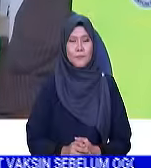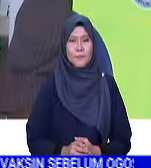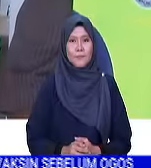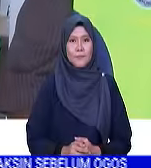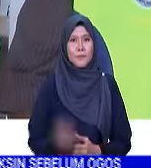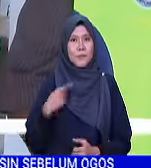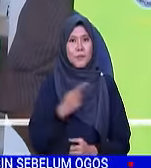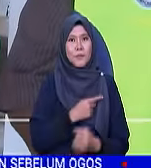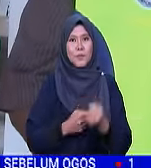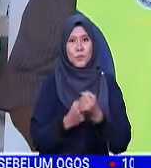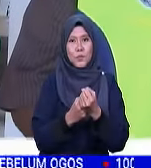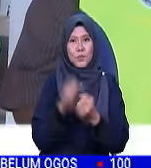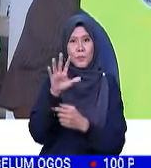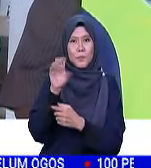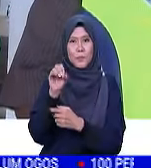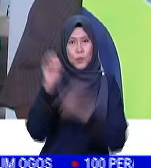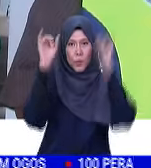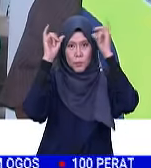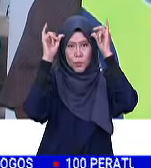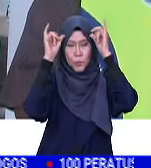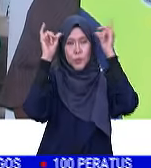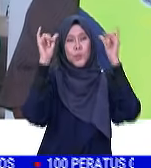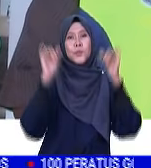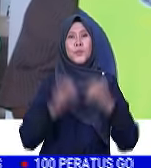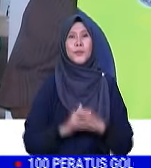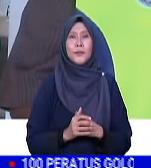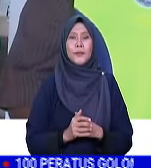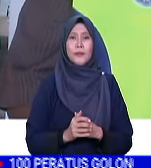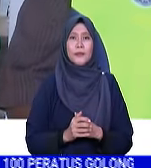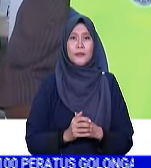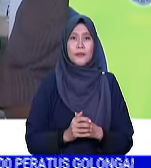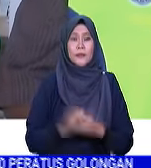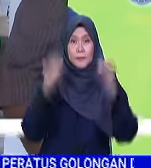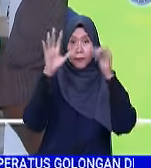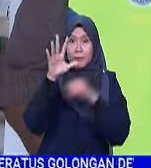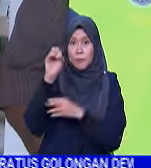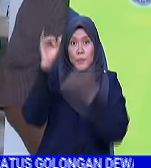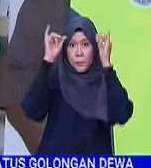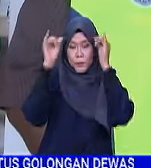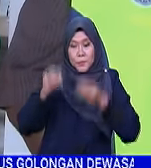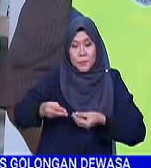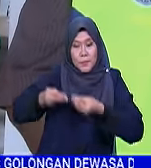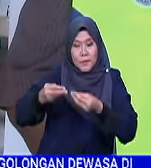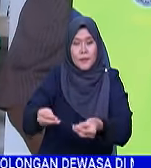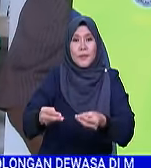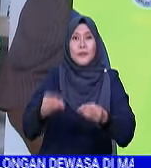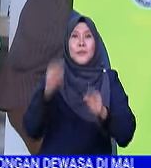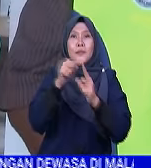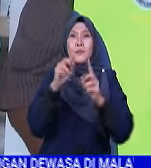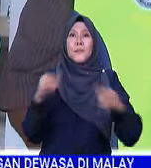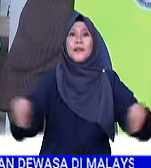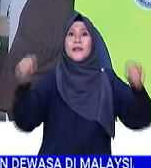Kita telah menyumbangkan sebanyak 50 ekor lembu kepada macam saya sebutkan tadi masjid majid dan